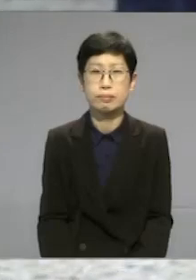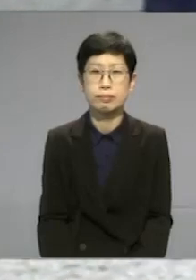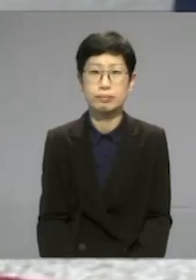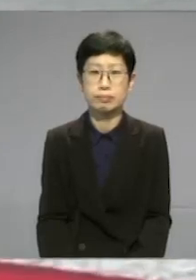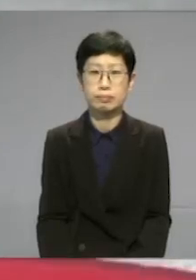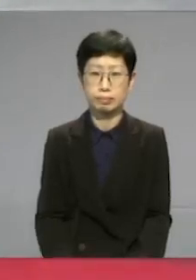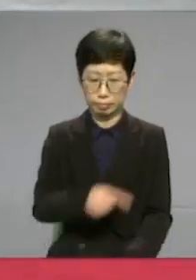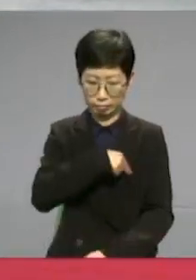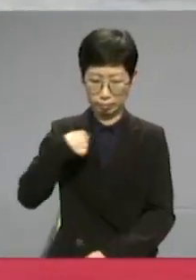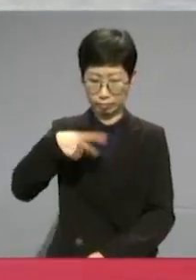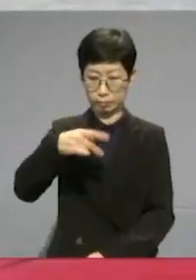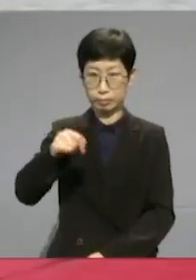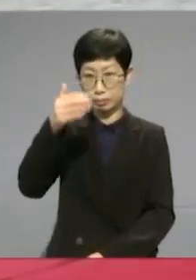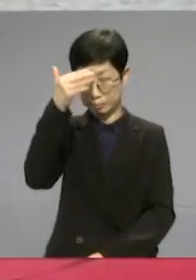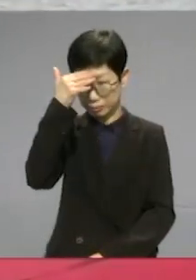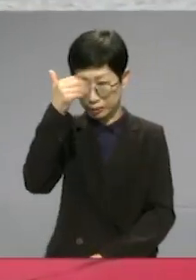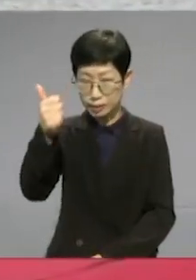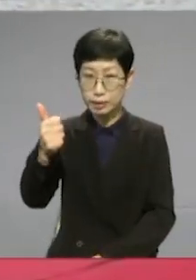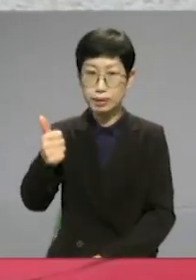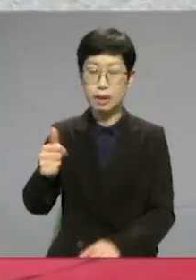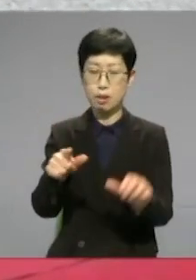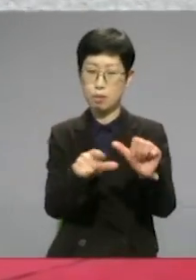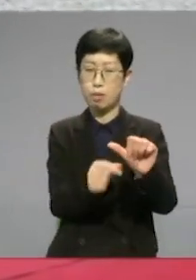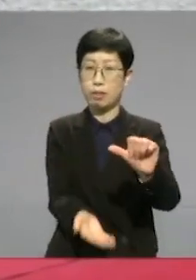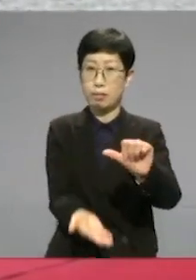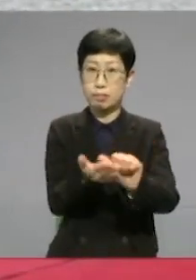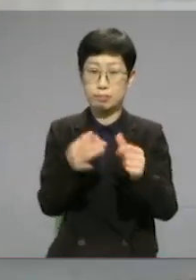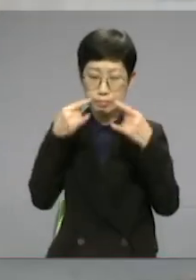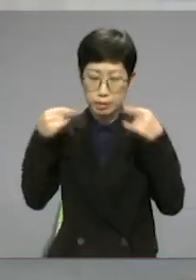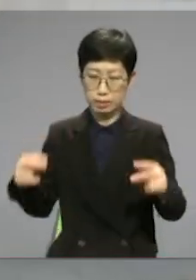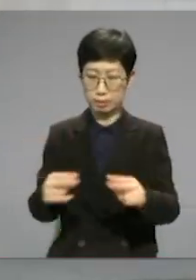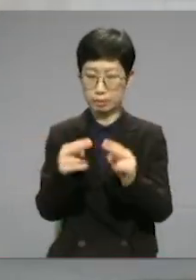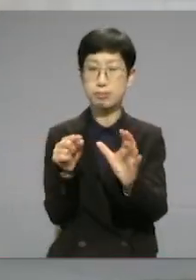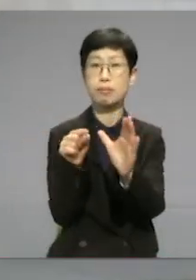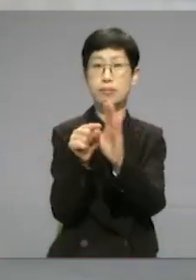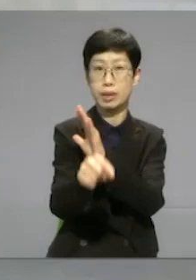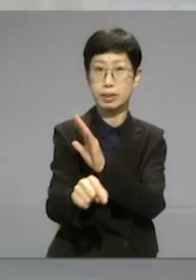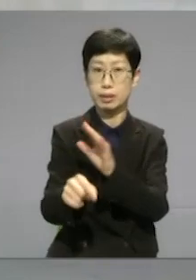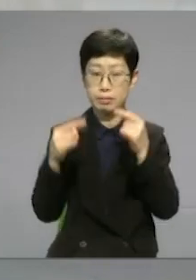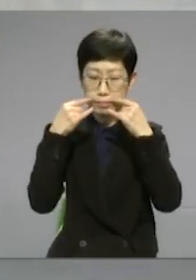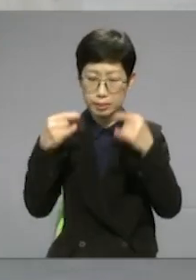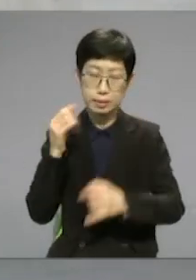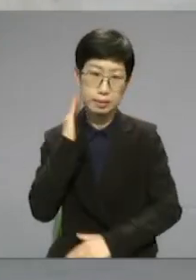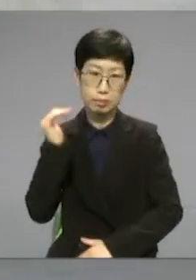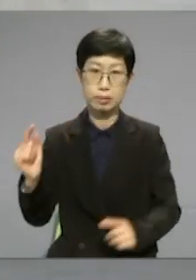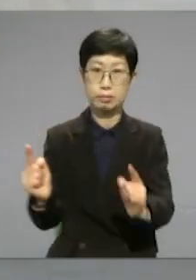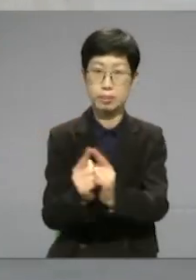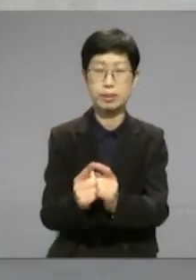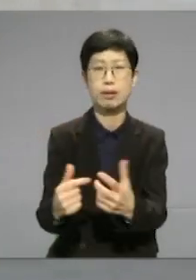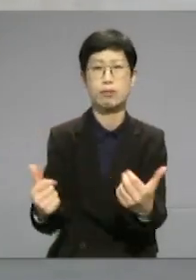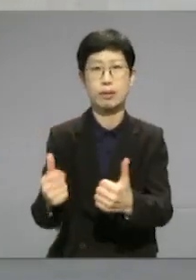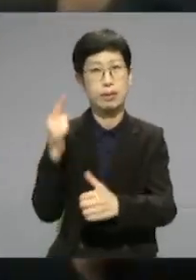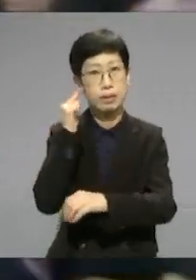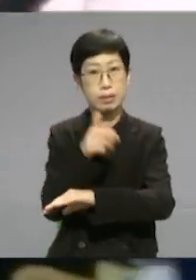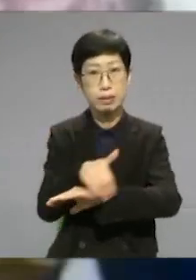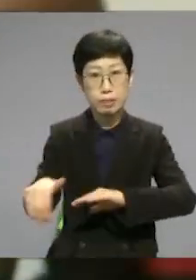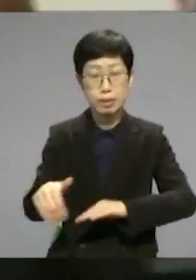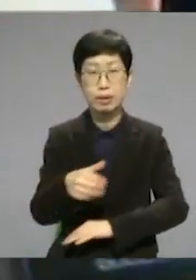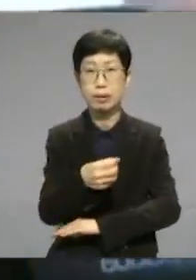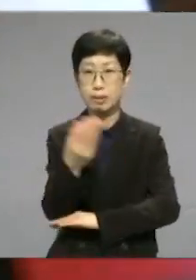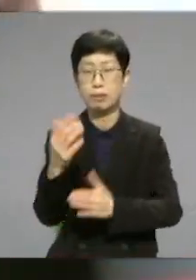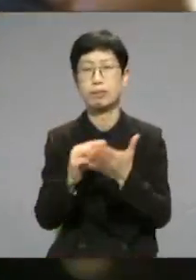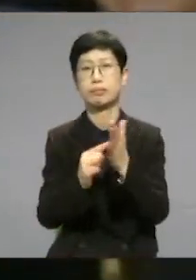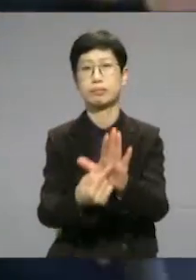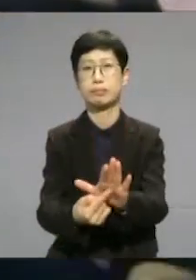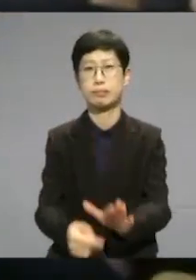시진핑 중국 국가 주석이 오는 5월 초 프랑스 파리를 방문해 마크롱 프랑스 대통령과 정상 회담을 할 예정이라고 미국